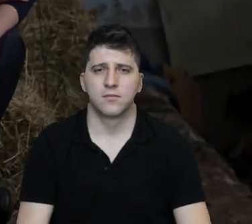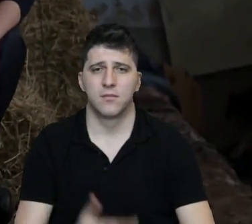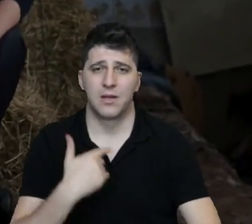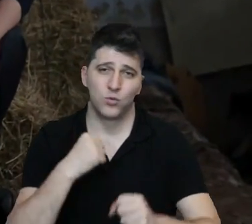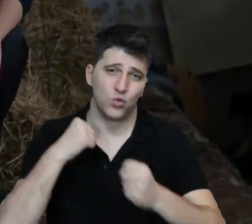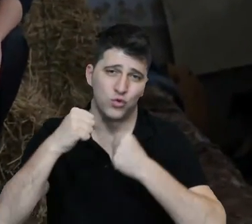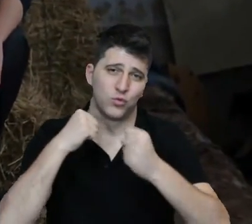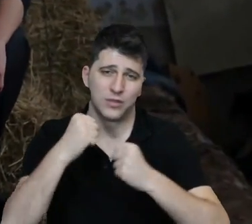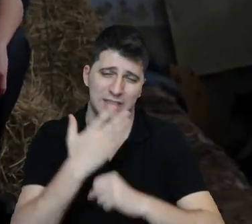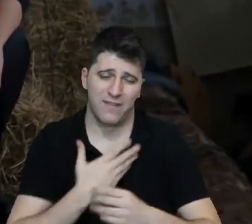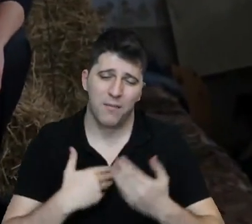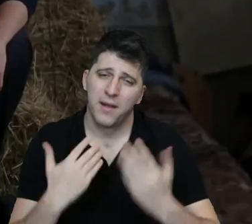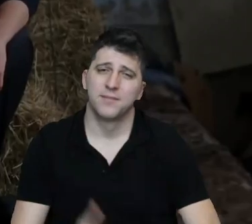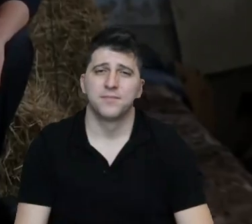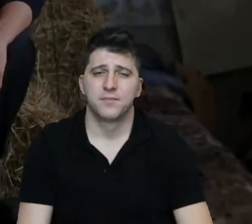yumruklarımı konuşturuyorum ama.